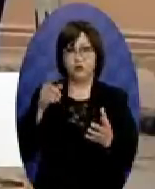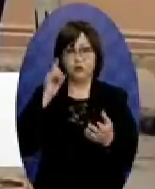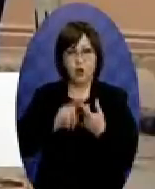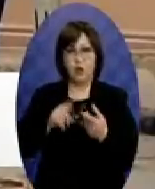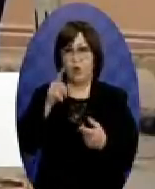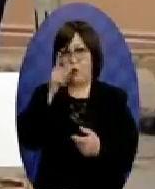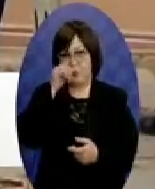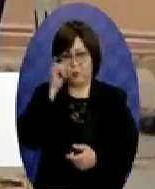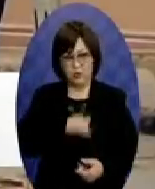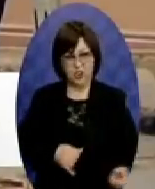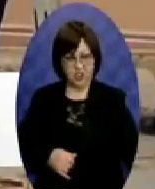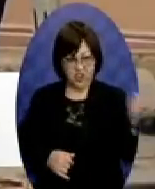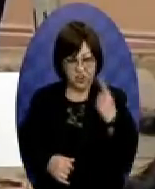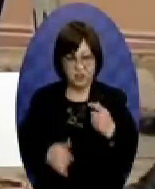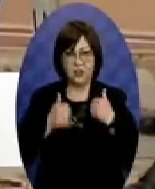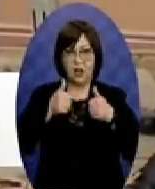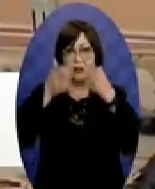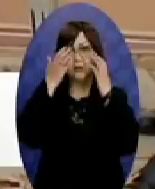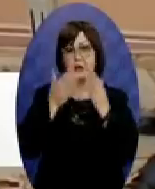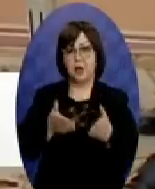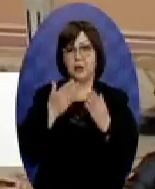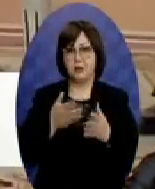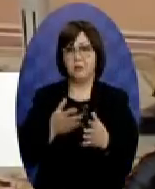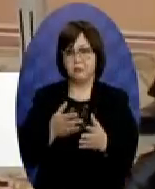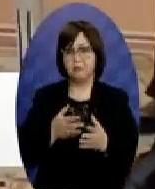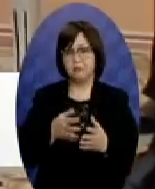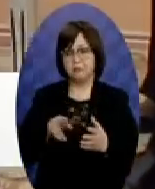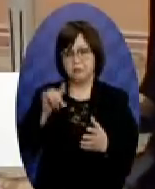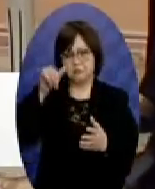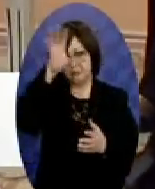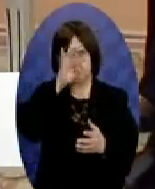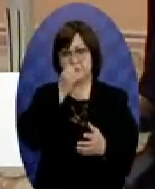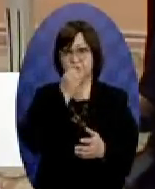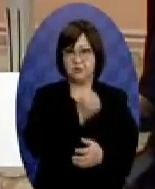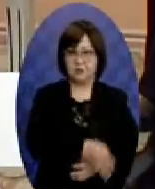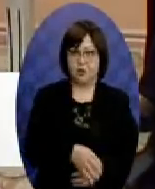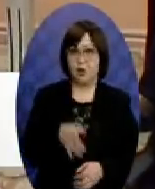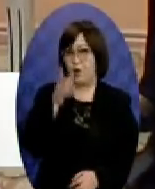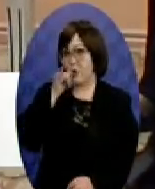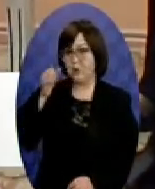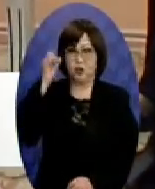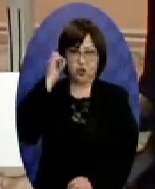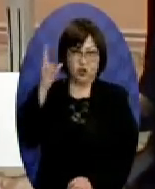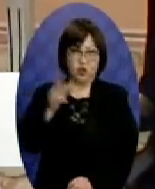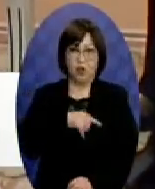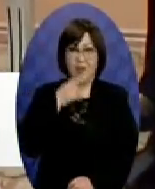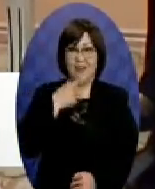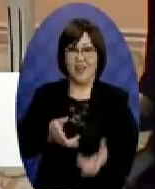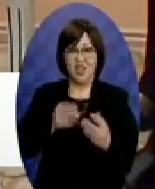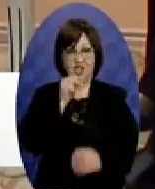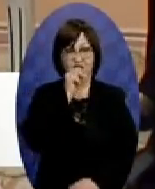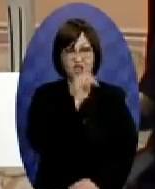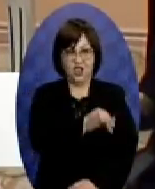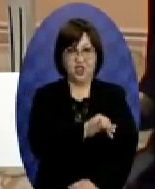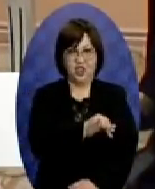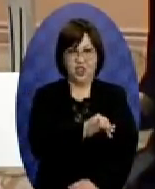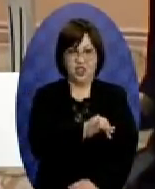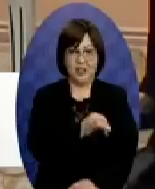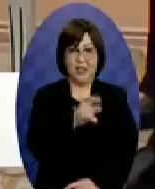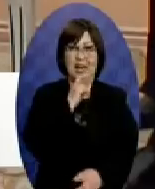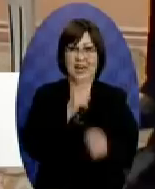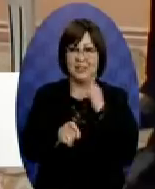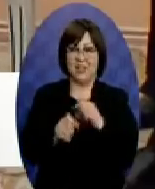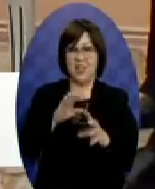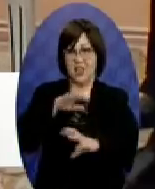талархаж байна гэж Путин Абэг огтсон. За тэгээд ч ерөнхийлөгч Путин өөрийнх нь хэлж байгаагаар чи хэмээн харилцдаг дэлхийн